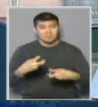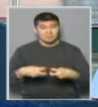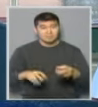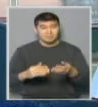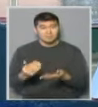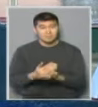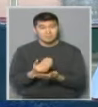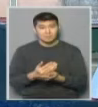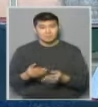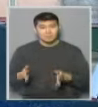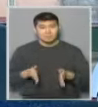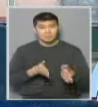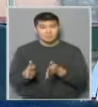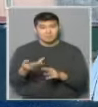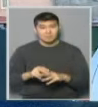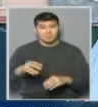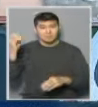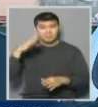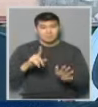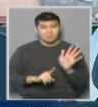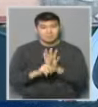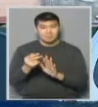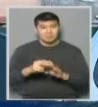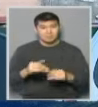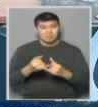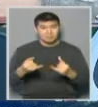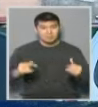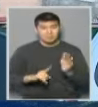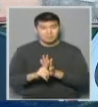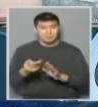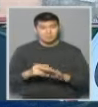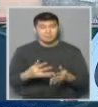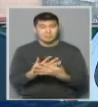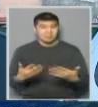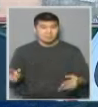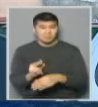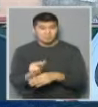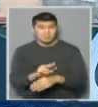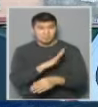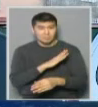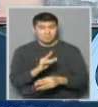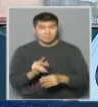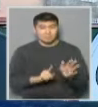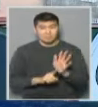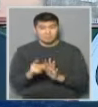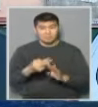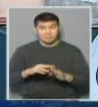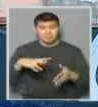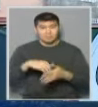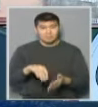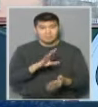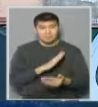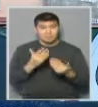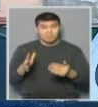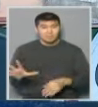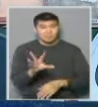жасадық, тротуарды ямочный, освещениесін, кабельдерін ауыстырдық. Сондай жұмыстар, сосын асфальтный карман салып бердік.